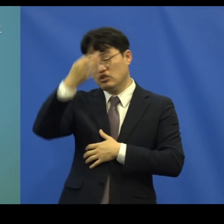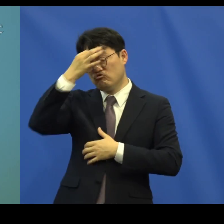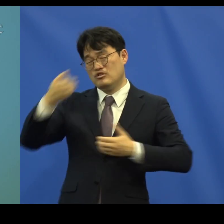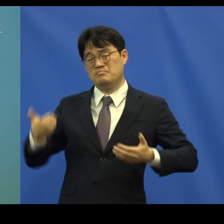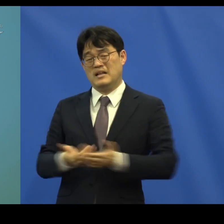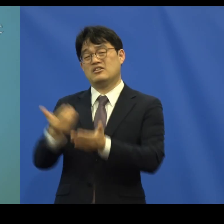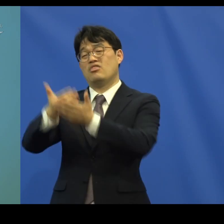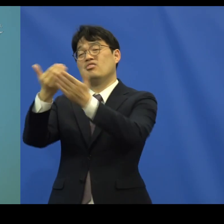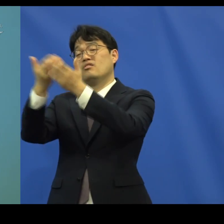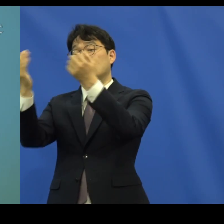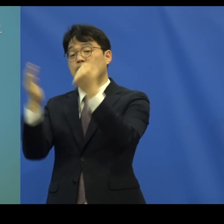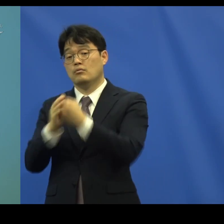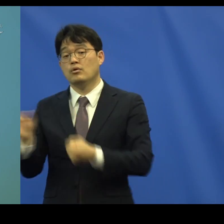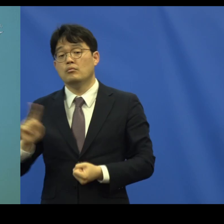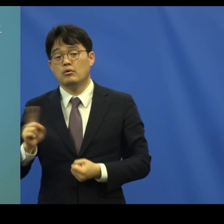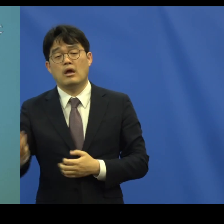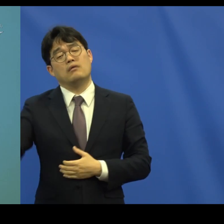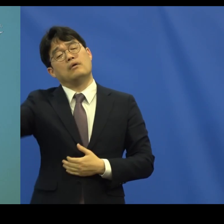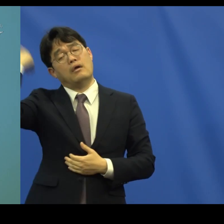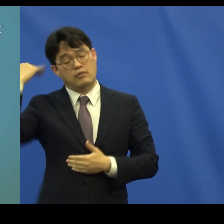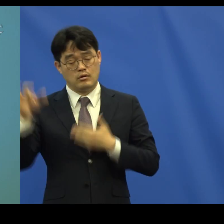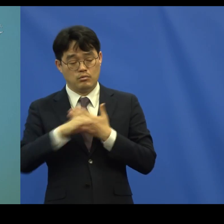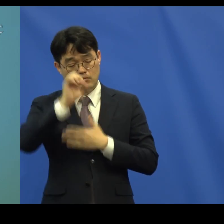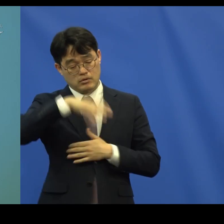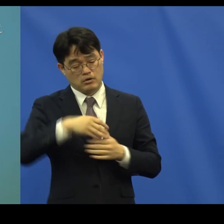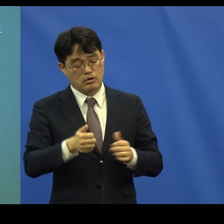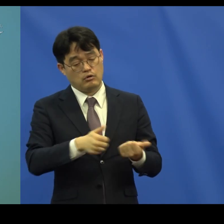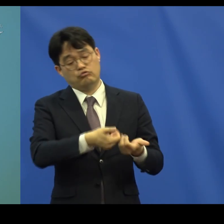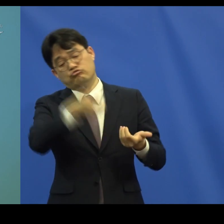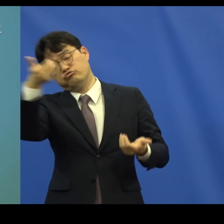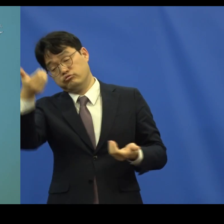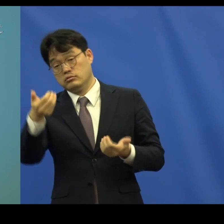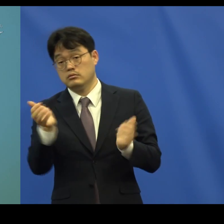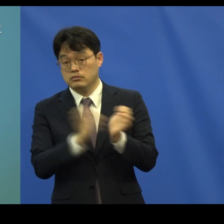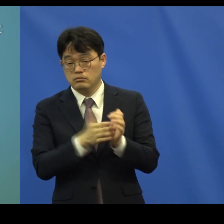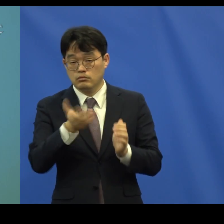뭘 꼽아놓고 그냥 살려놓은 거예요. 근데 살았는데 산 게 아니야.